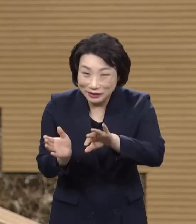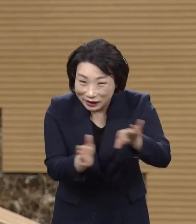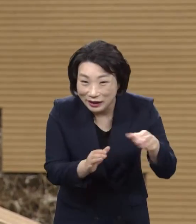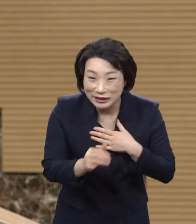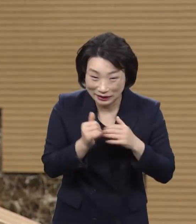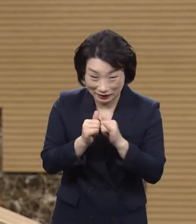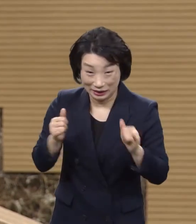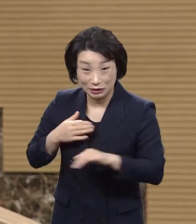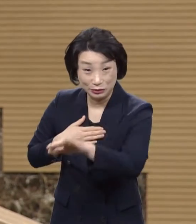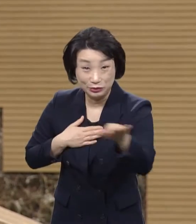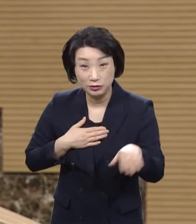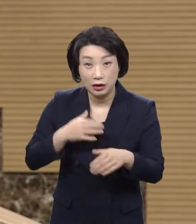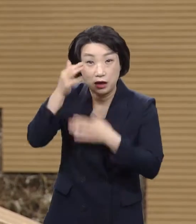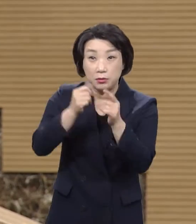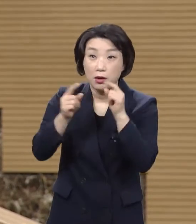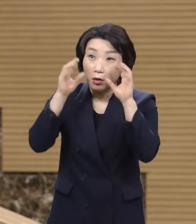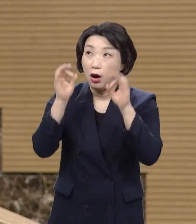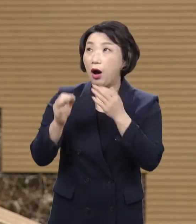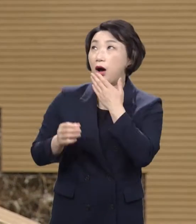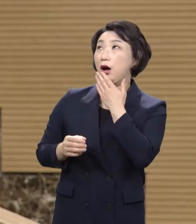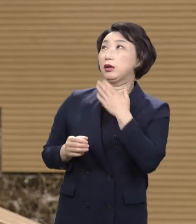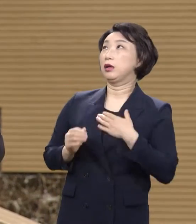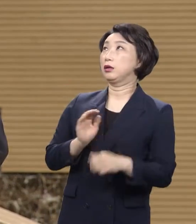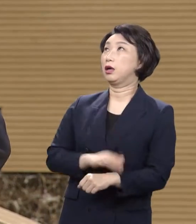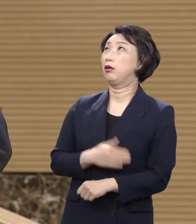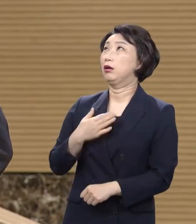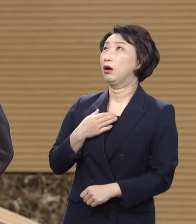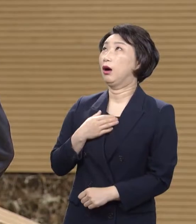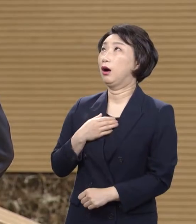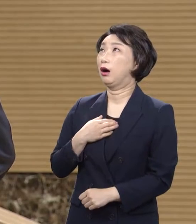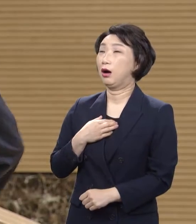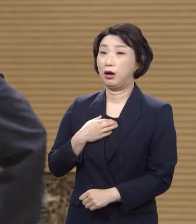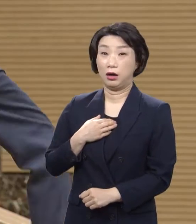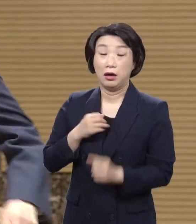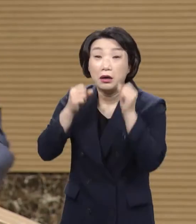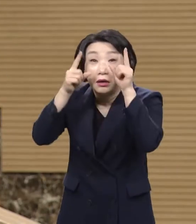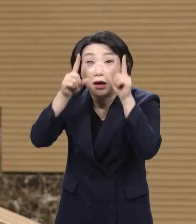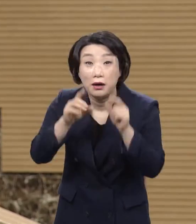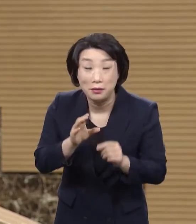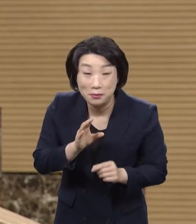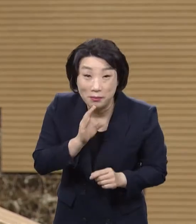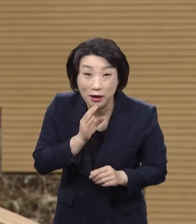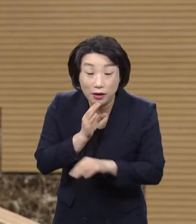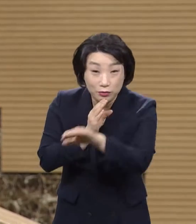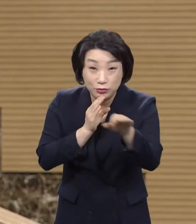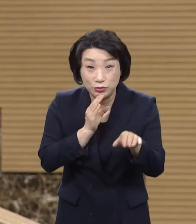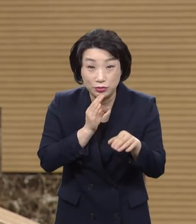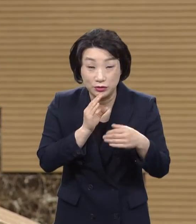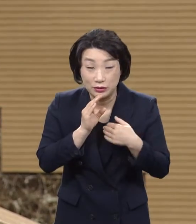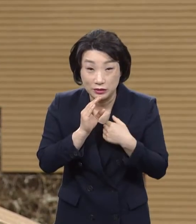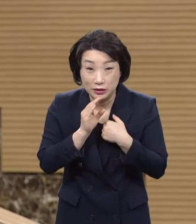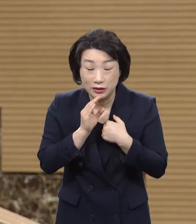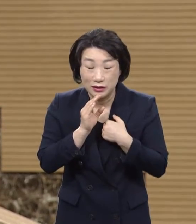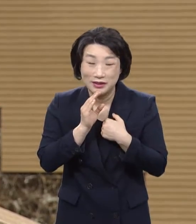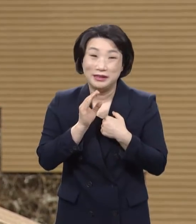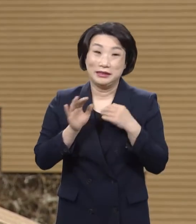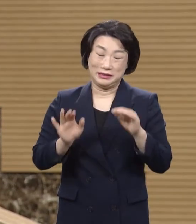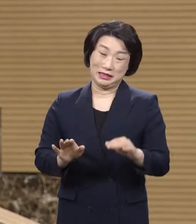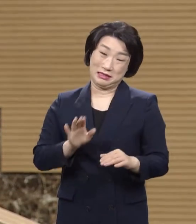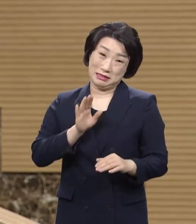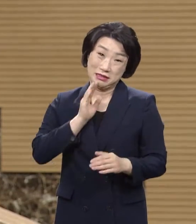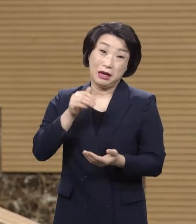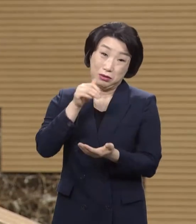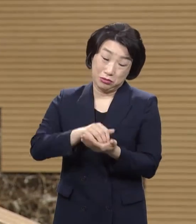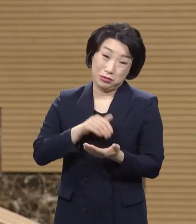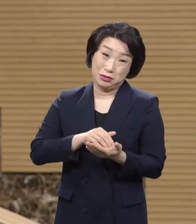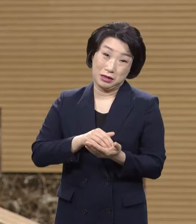우리는 들으면 이건 잘못이다 할 수 있는, 우리는 이런 정말로